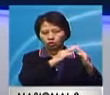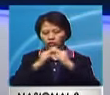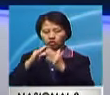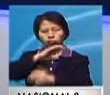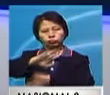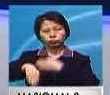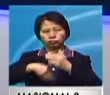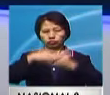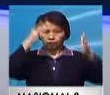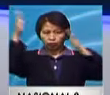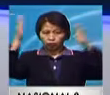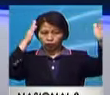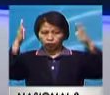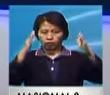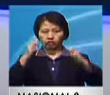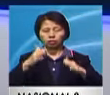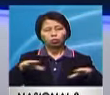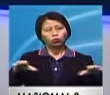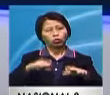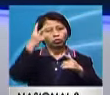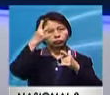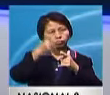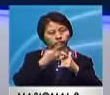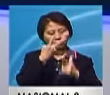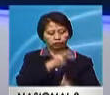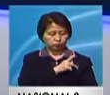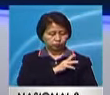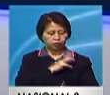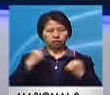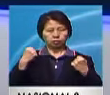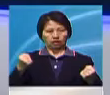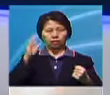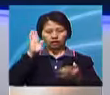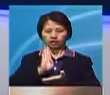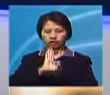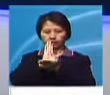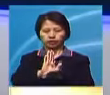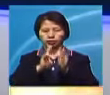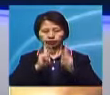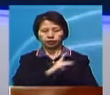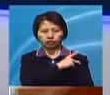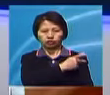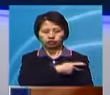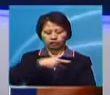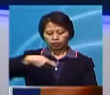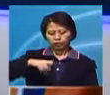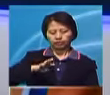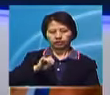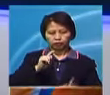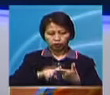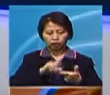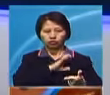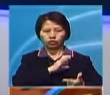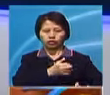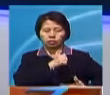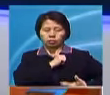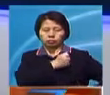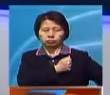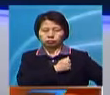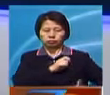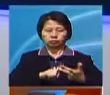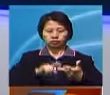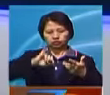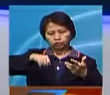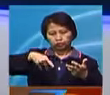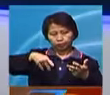seluruh negara. Operasi selama 2 bulan oleh Kementerian Kesihatan itu akan dibantu pihak berkuasa tempatan, polis, tentera, Jabatan